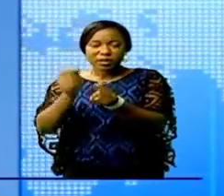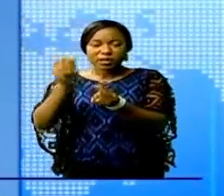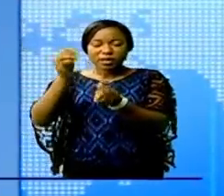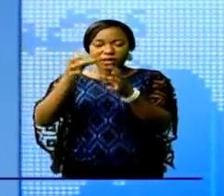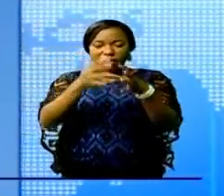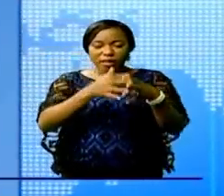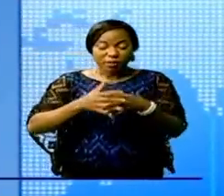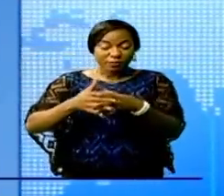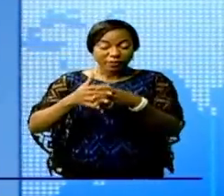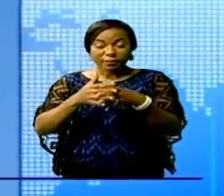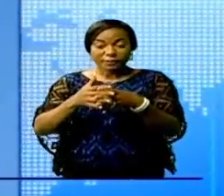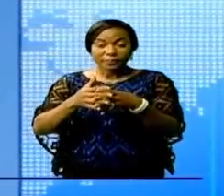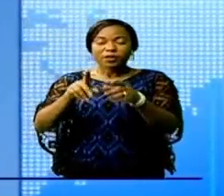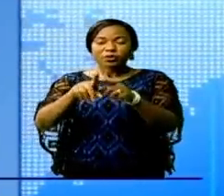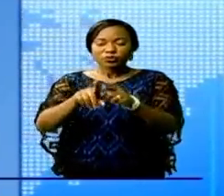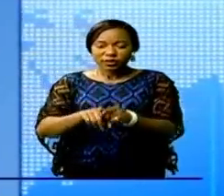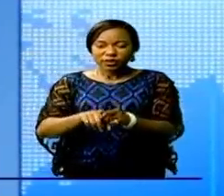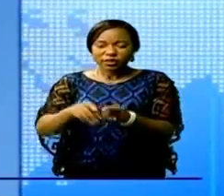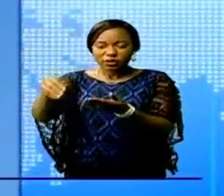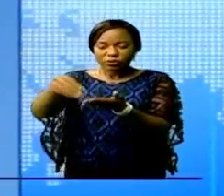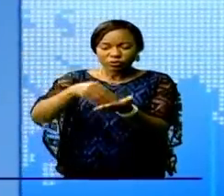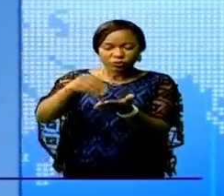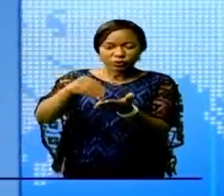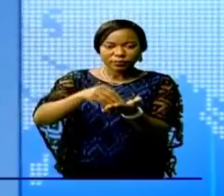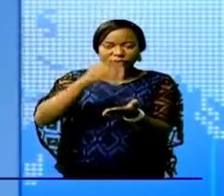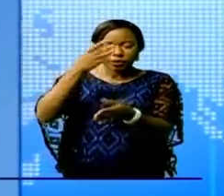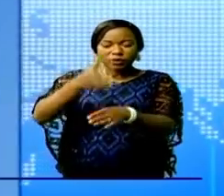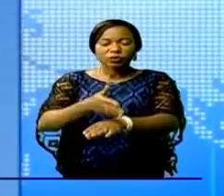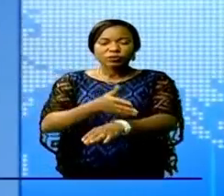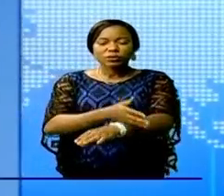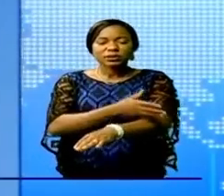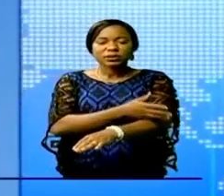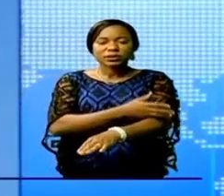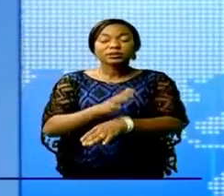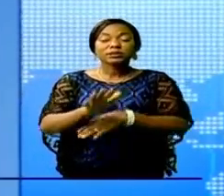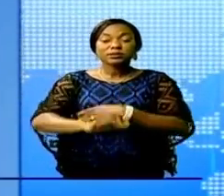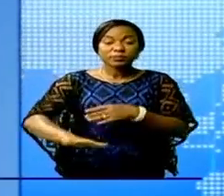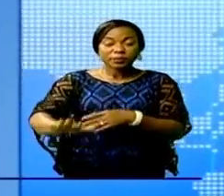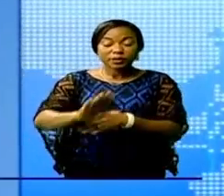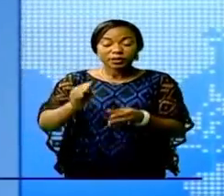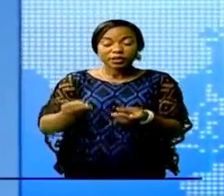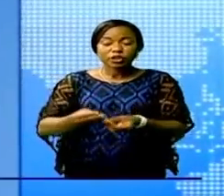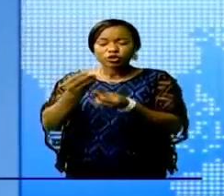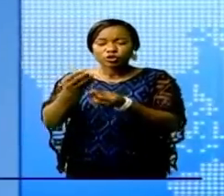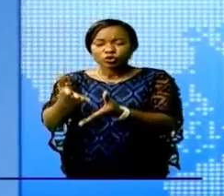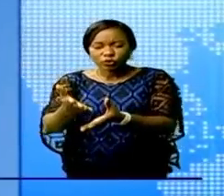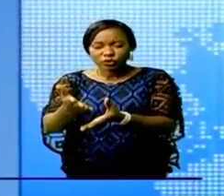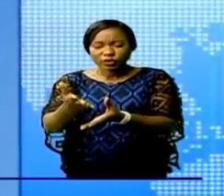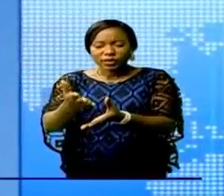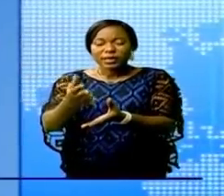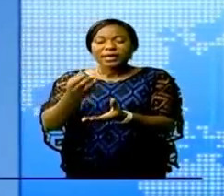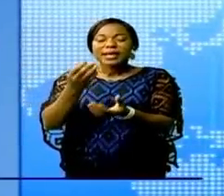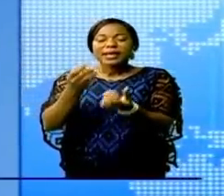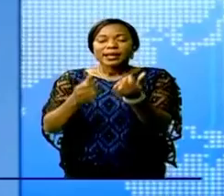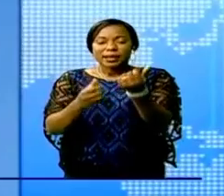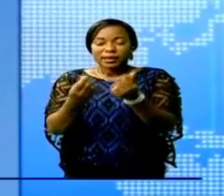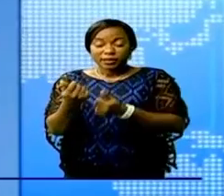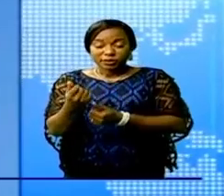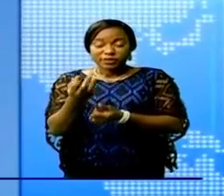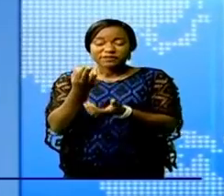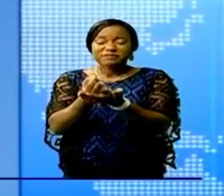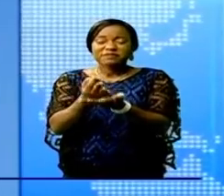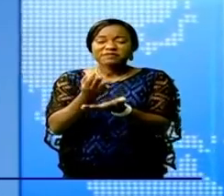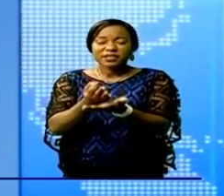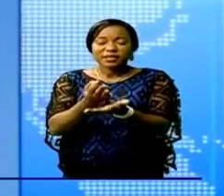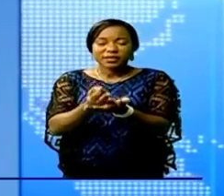croissance économique du pays en finançant les petites et moyennes entreprises pour un accompagnement. Soucié de partager